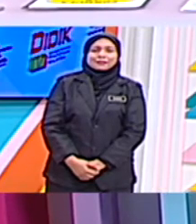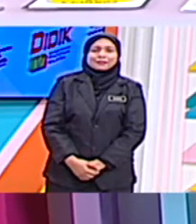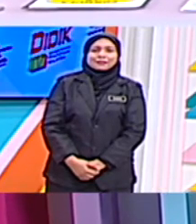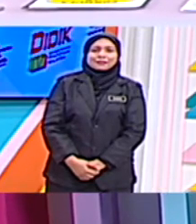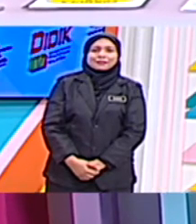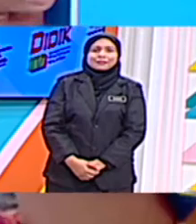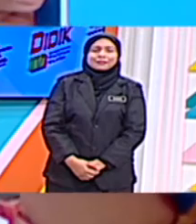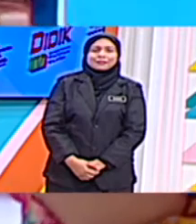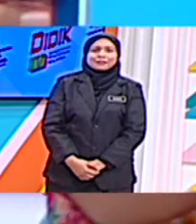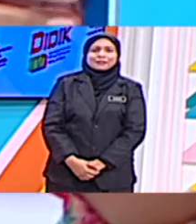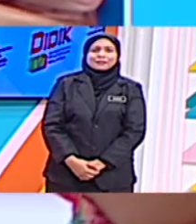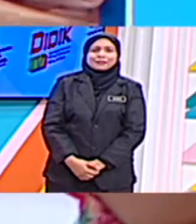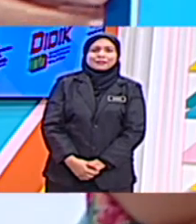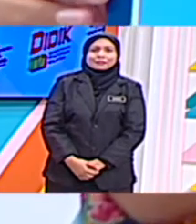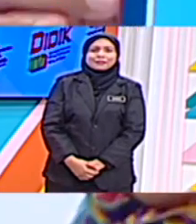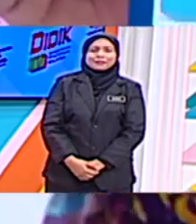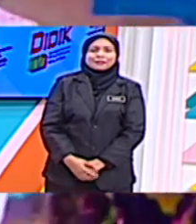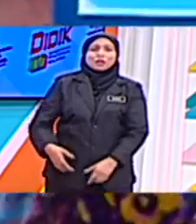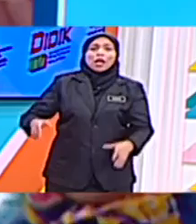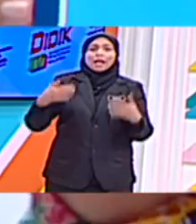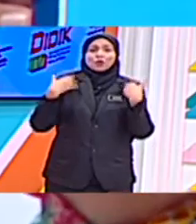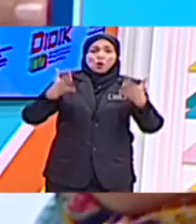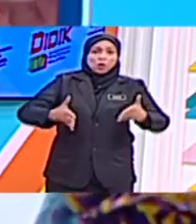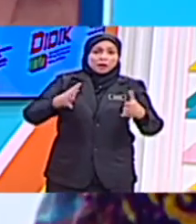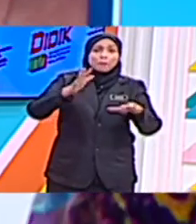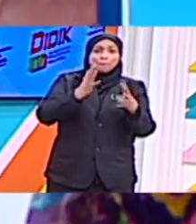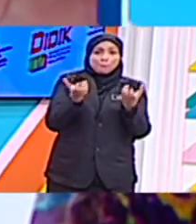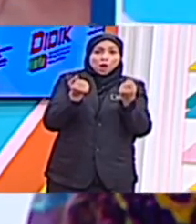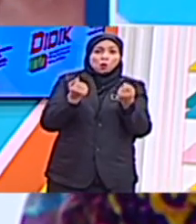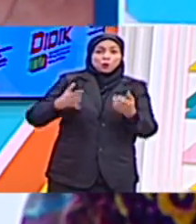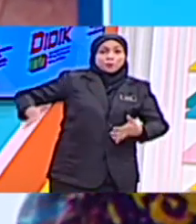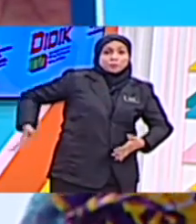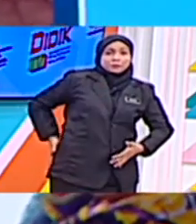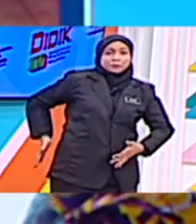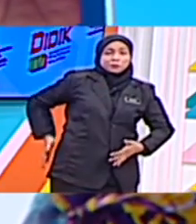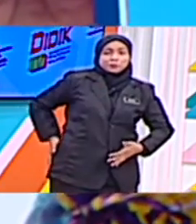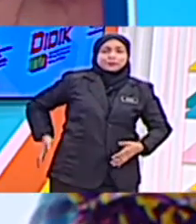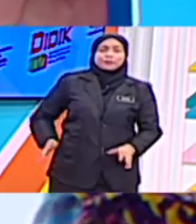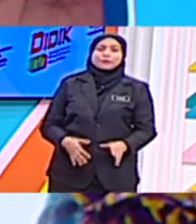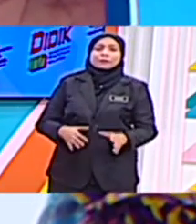Nampak tak gambar ni? Nampak tak gambar? Orang nak pegang punggung Abrar. Abrar kena kata apa?